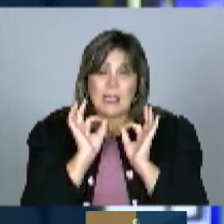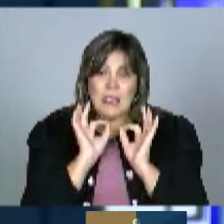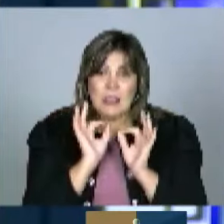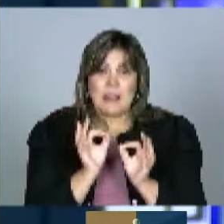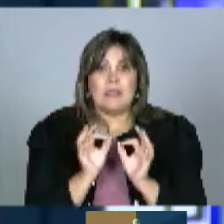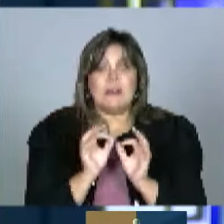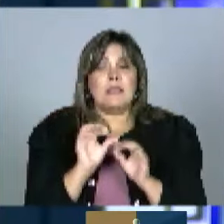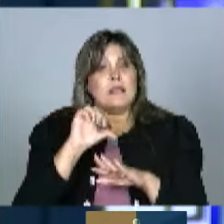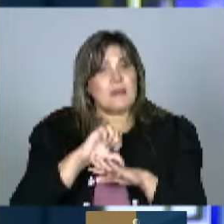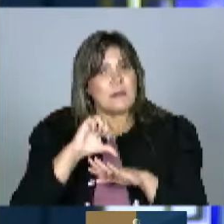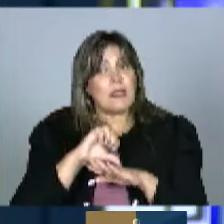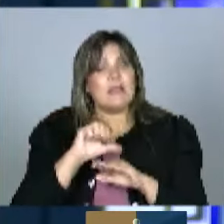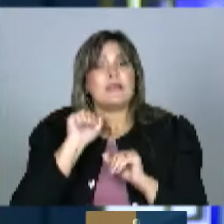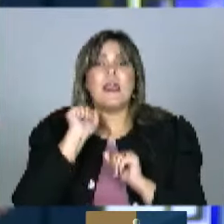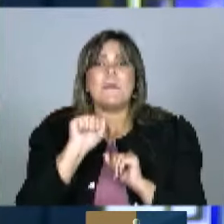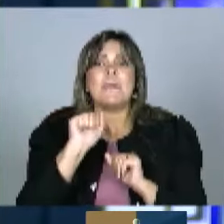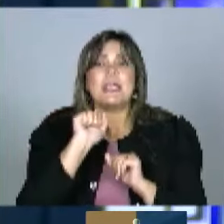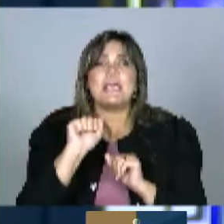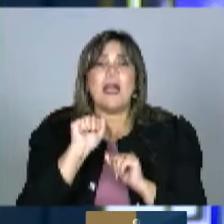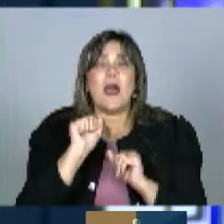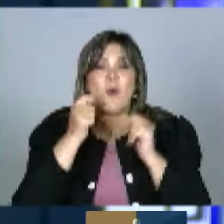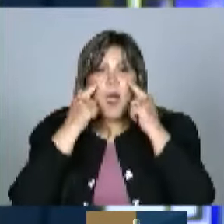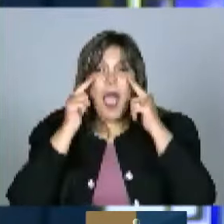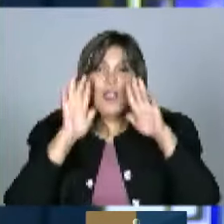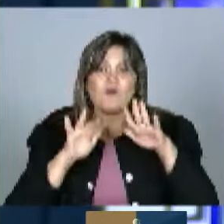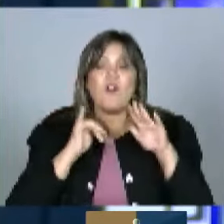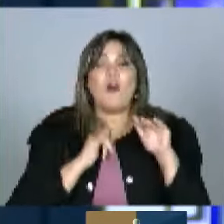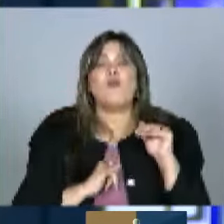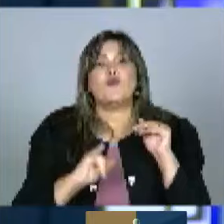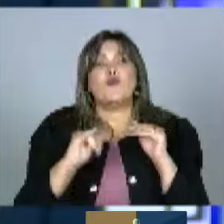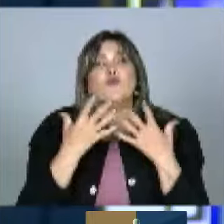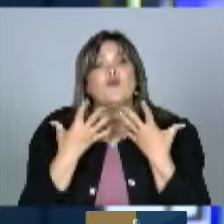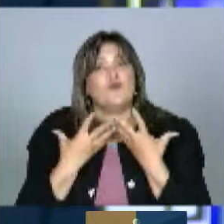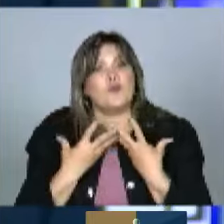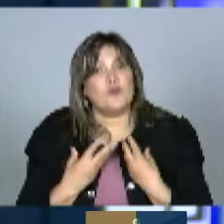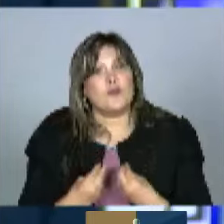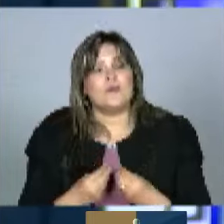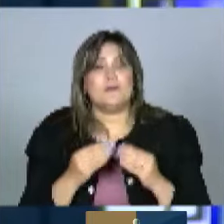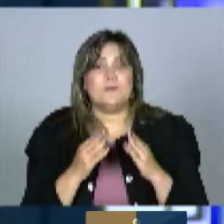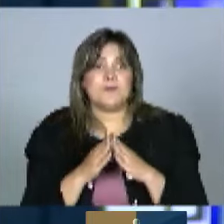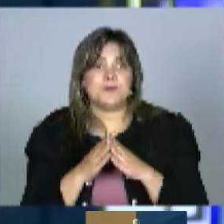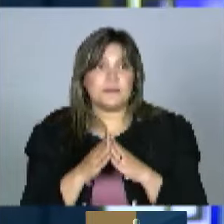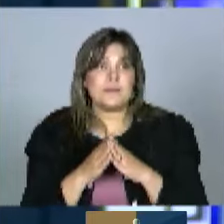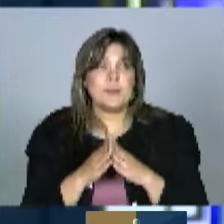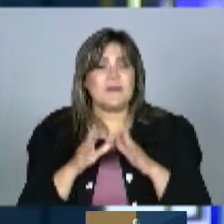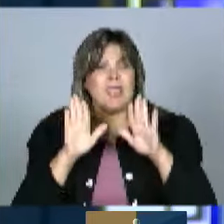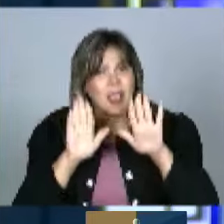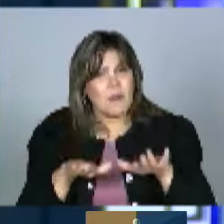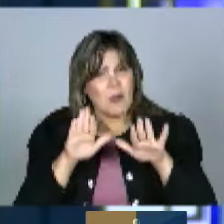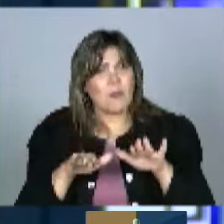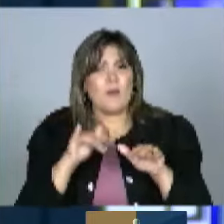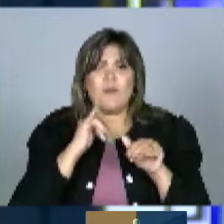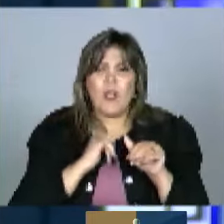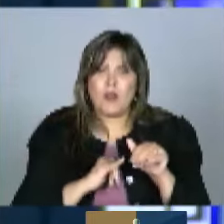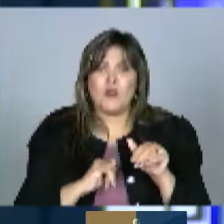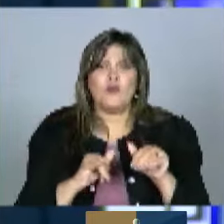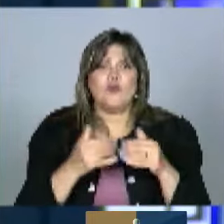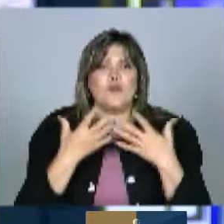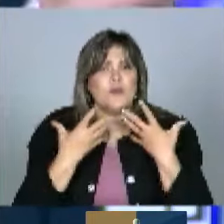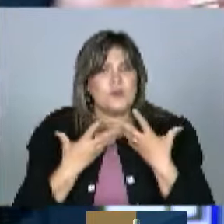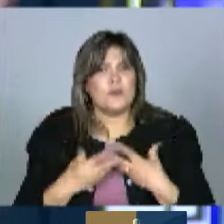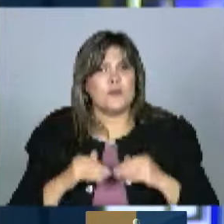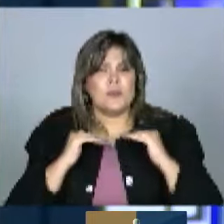المكان مغد ومرحا وسكناه يعني معناها ان دي الاقامه الفعليه المستقره الهادئه